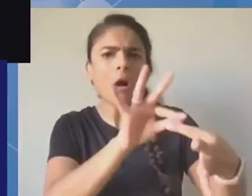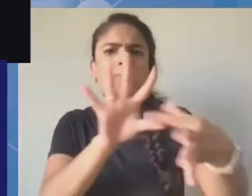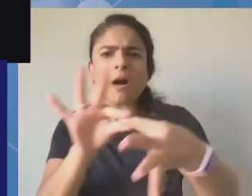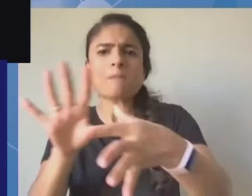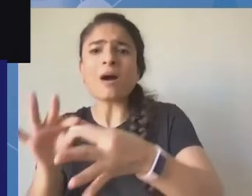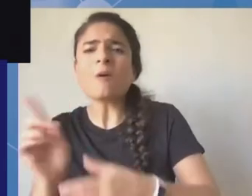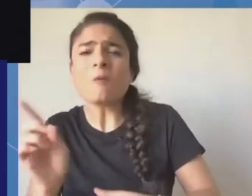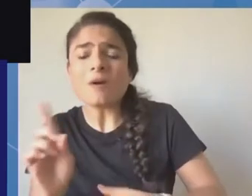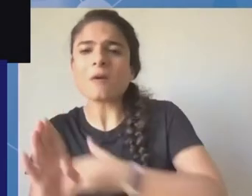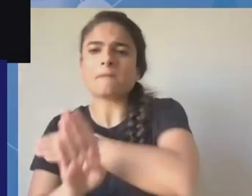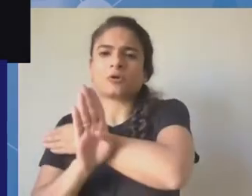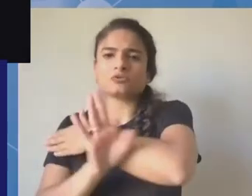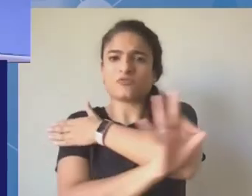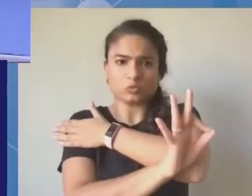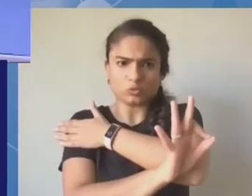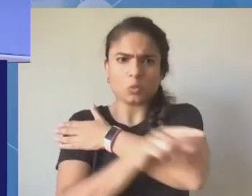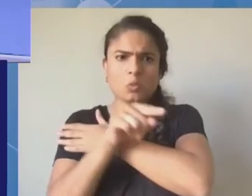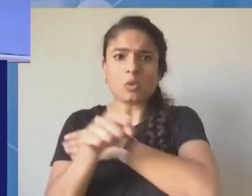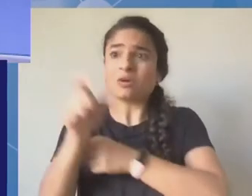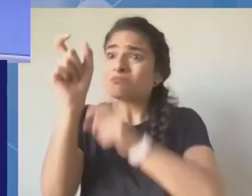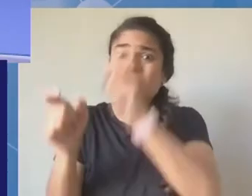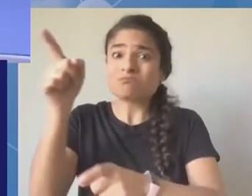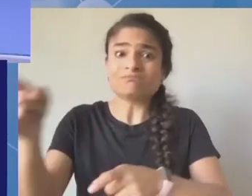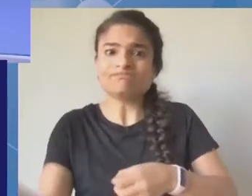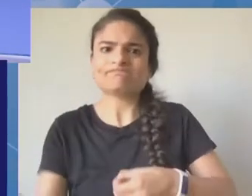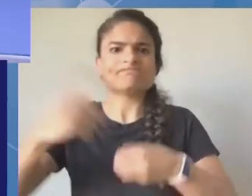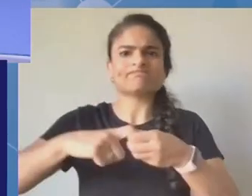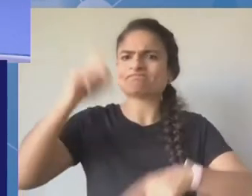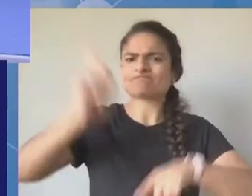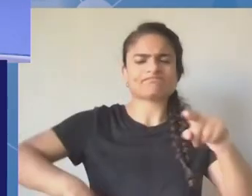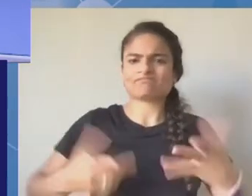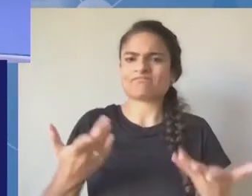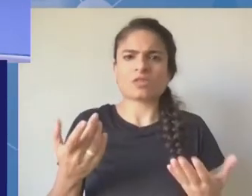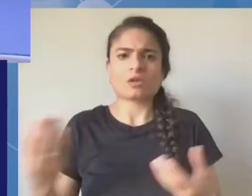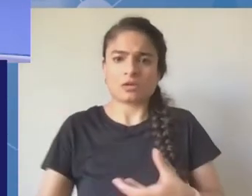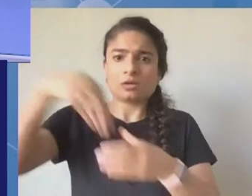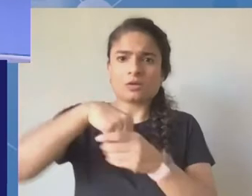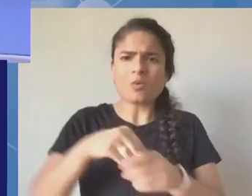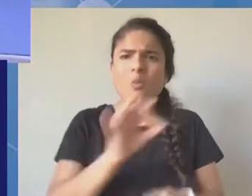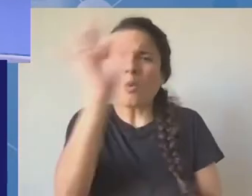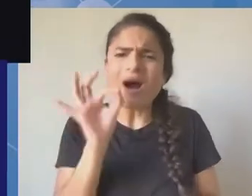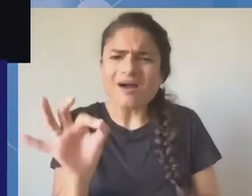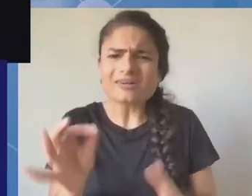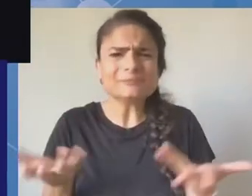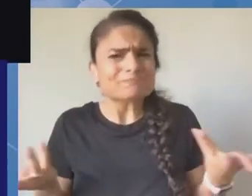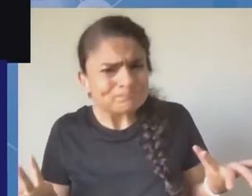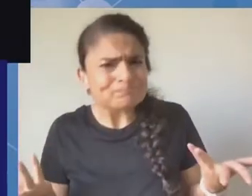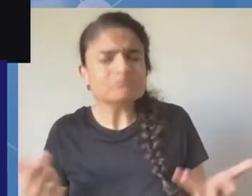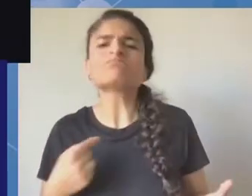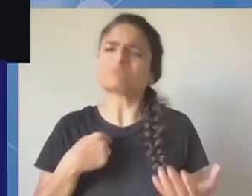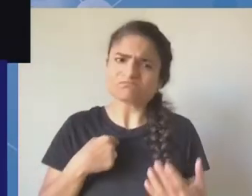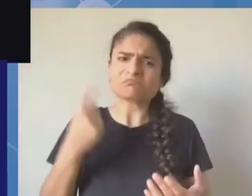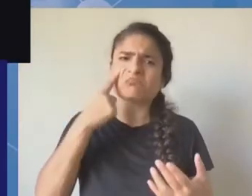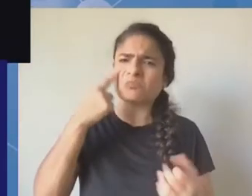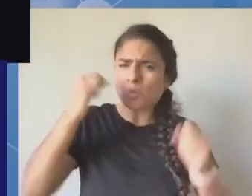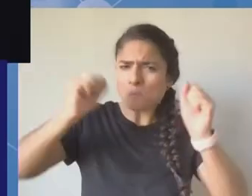的，他们无法到来的话，我通过这样的方式可以给他们介绍，亲自参加这样的一个活动一些好